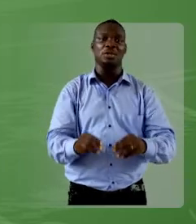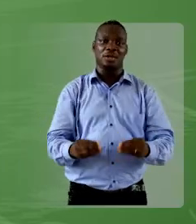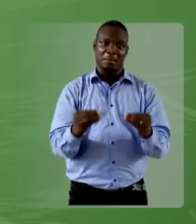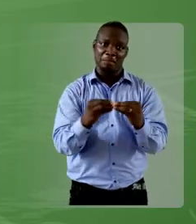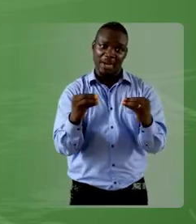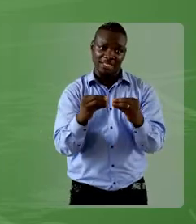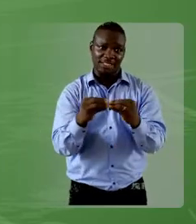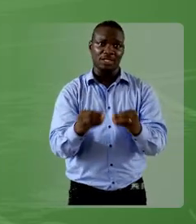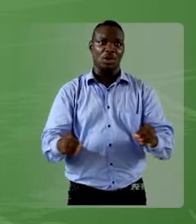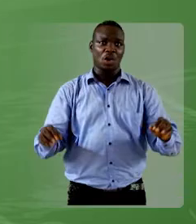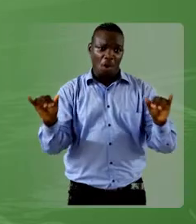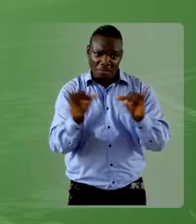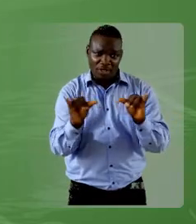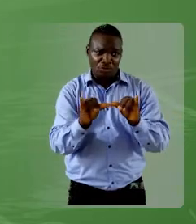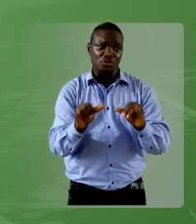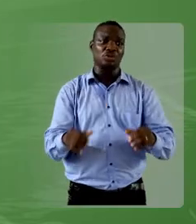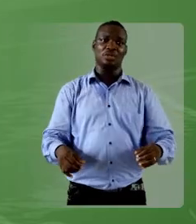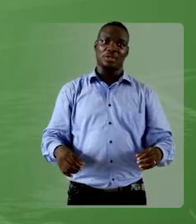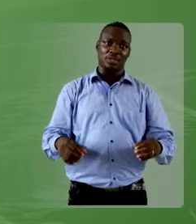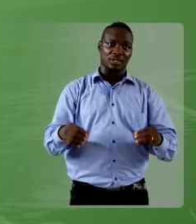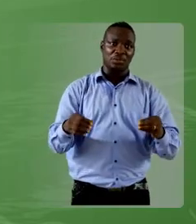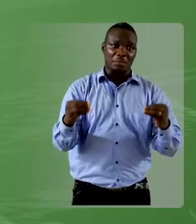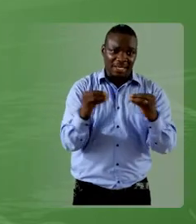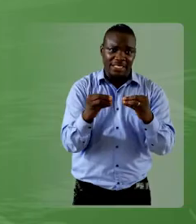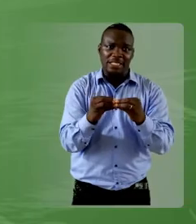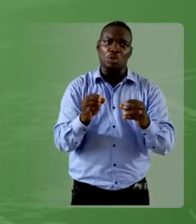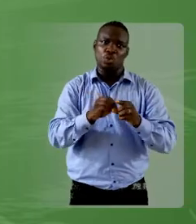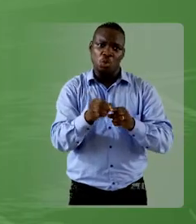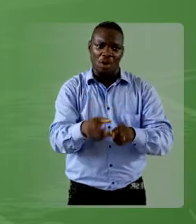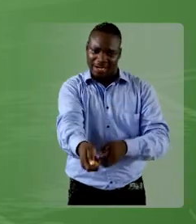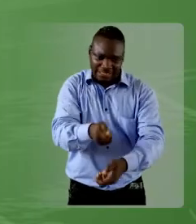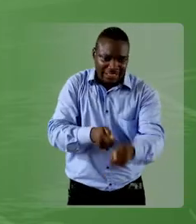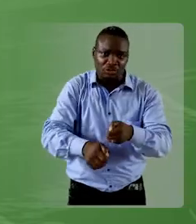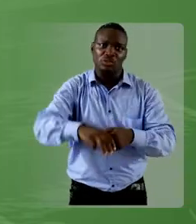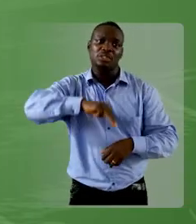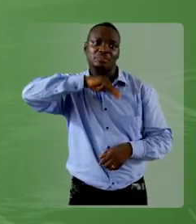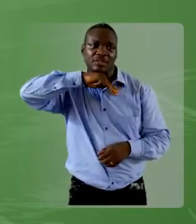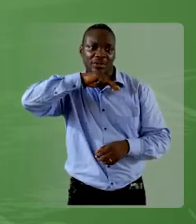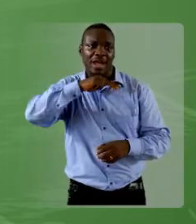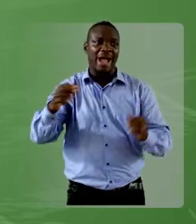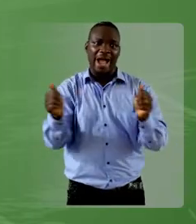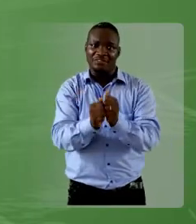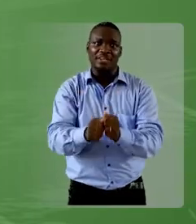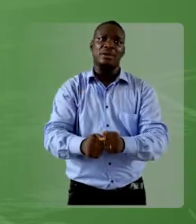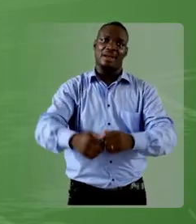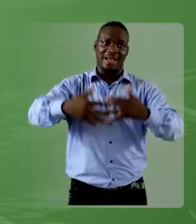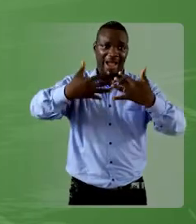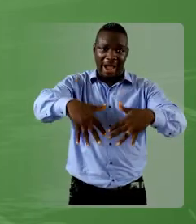on mesure le magnétisme ou l'attraction des métaux à l'aide